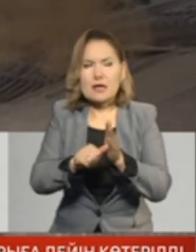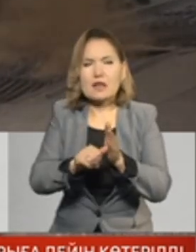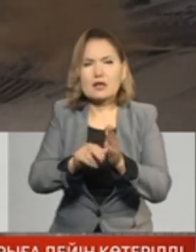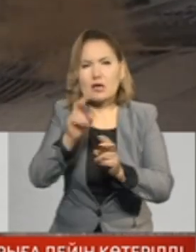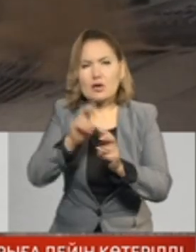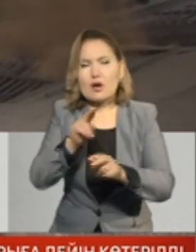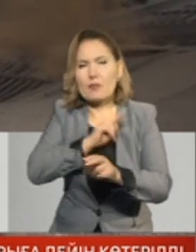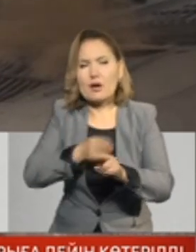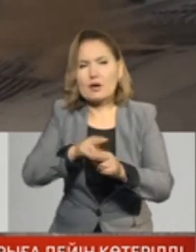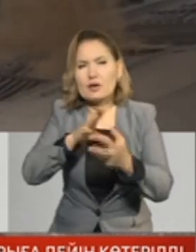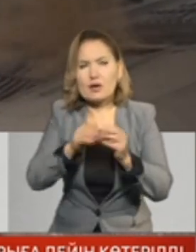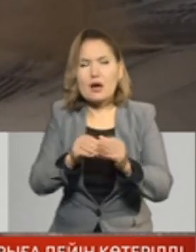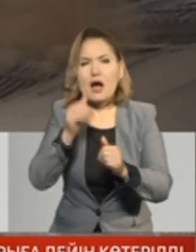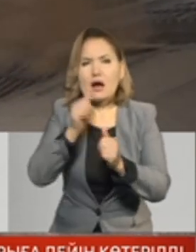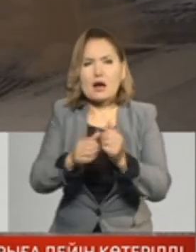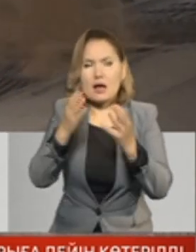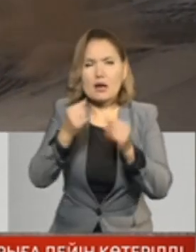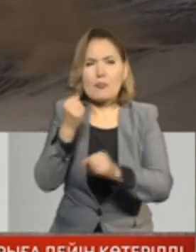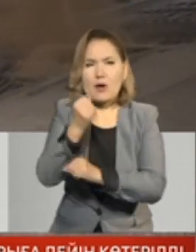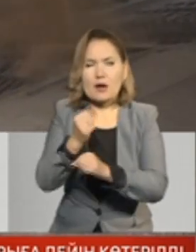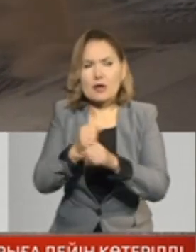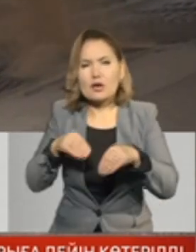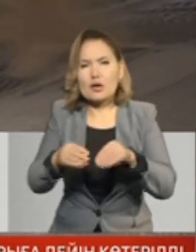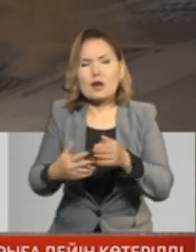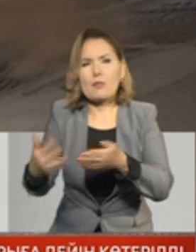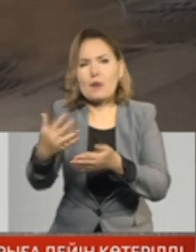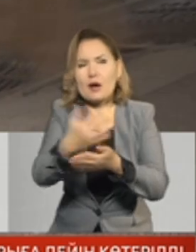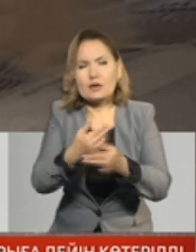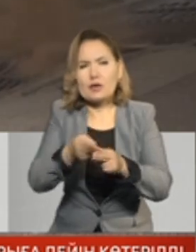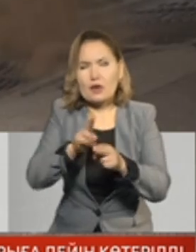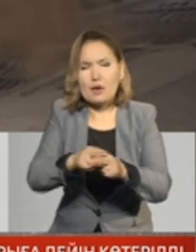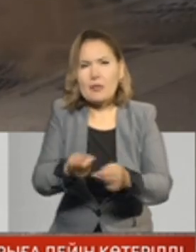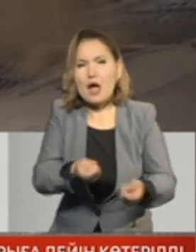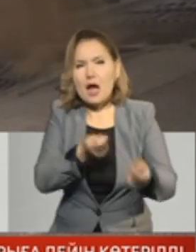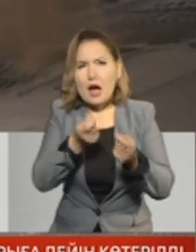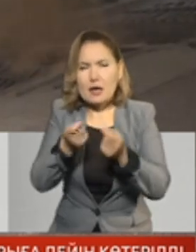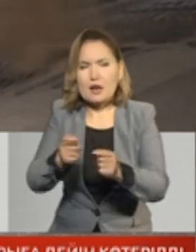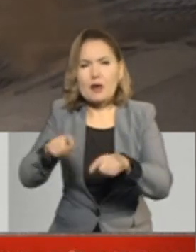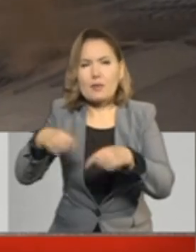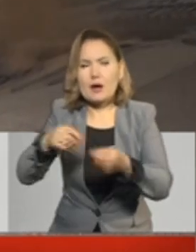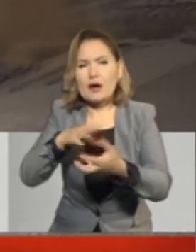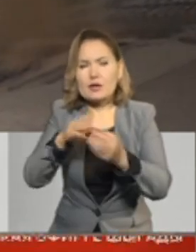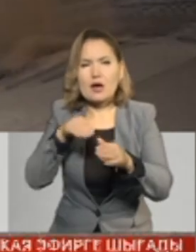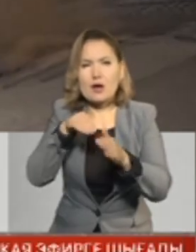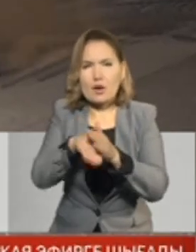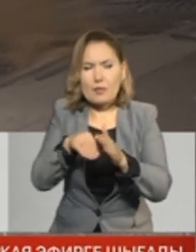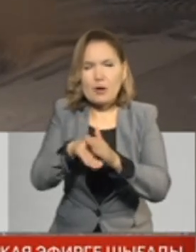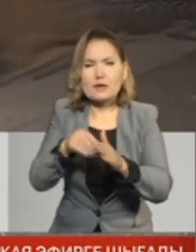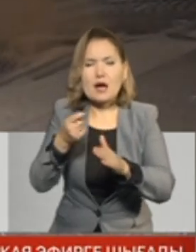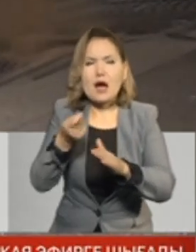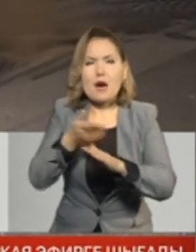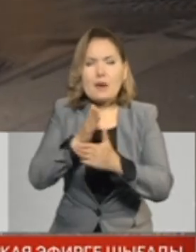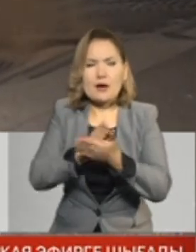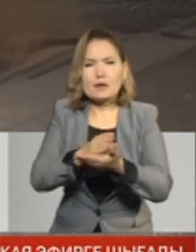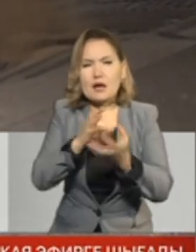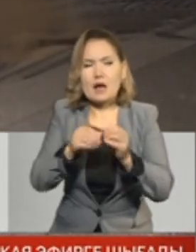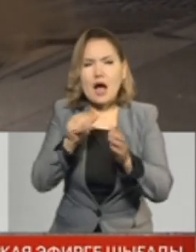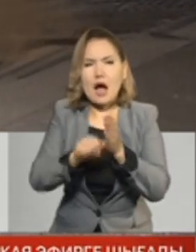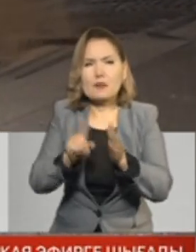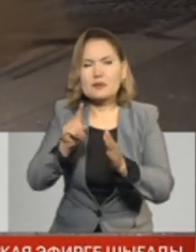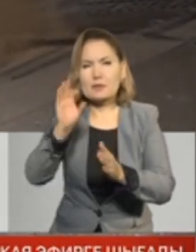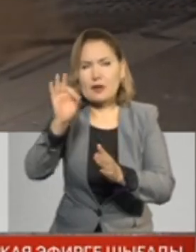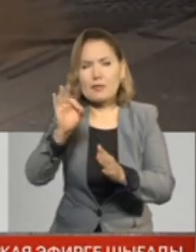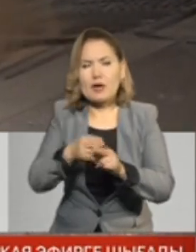істеп тұр. Диқандар күндіз-түні жинаған өнімін тондалап әкеліп тапсыруда. Қамбаға түсіп жатқан бидайдың